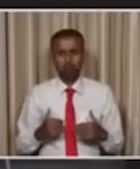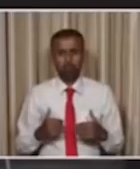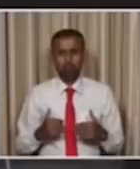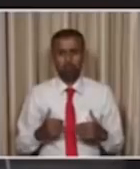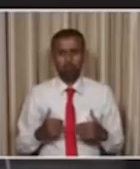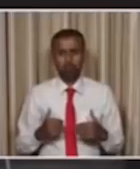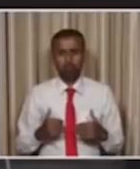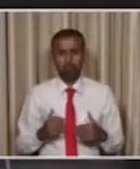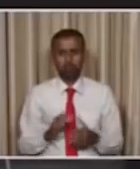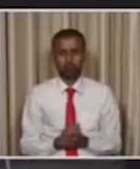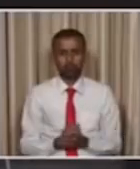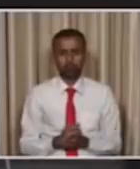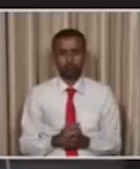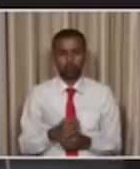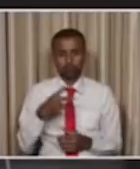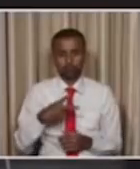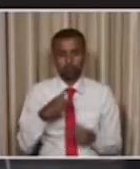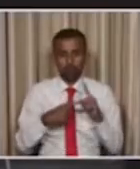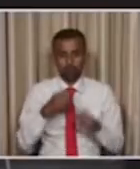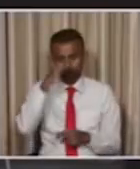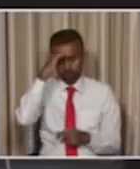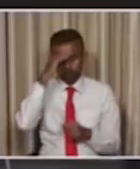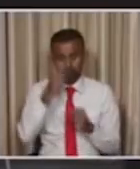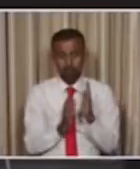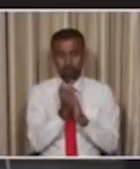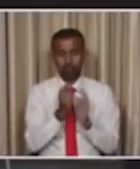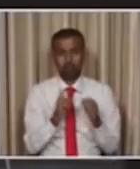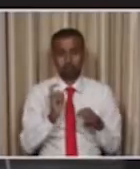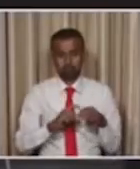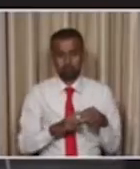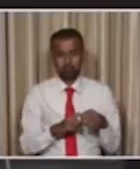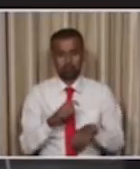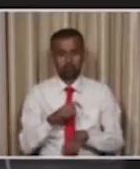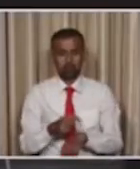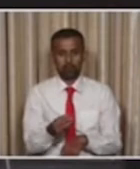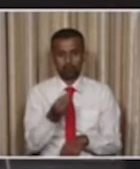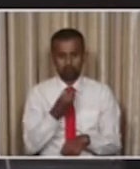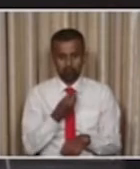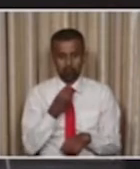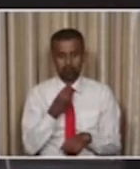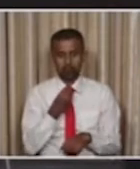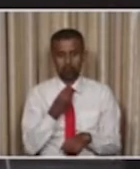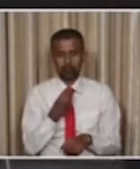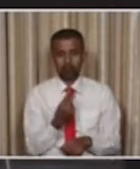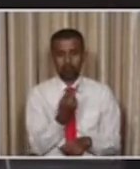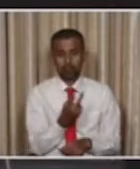නියෝජ්‍ය කතානායකතුමනි, ඔබතුමාට ස්තුතිවන්ත වෙනවා වර ප්‍රසාද ප්‍රශ්නය මතු කිරීමට ඉඩ ලබා දීම සම්බන්ධයෙන්.